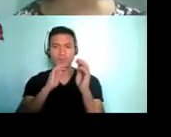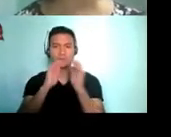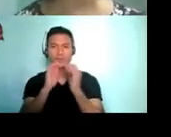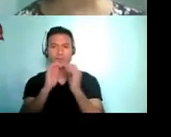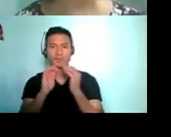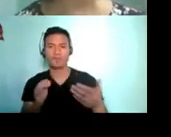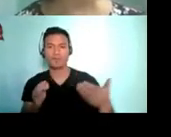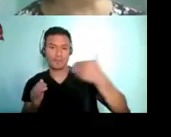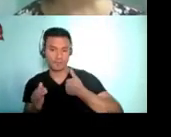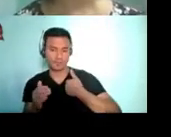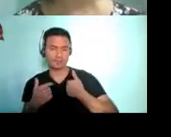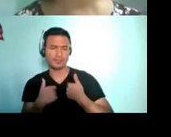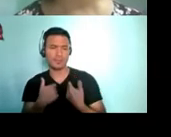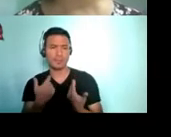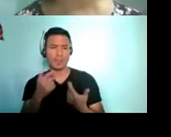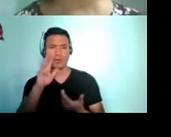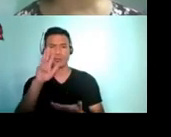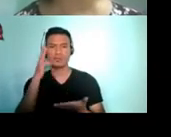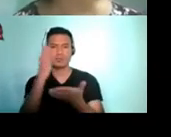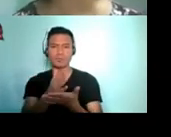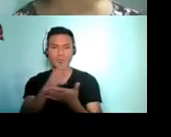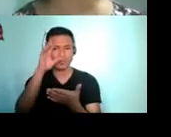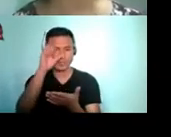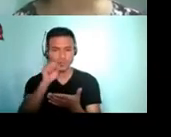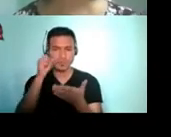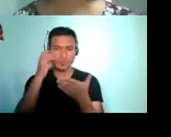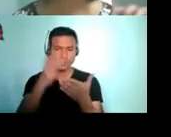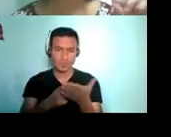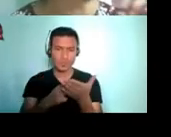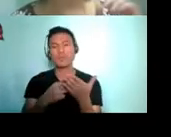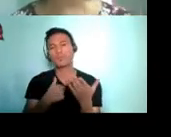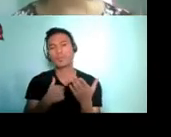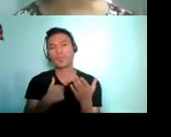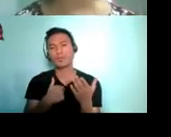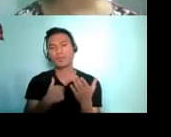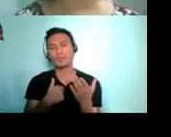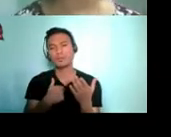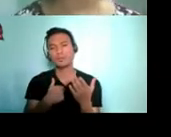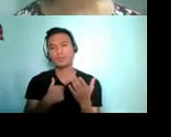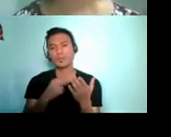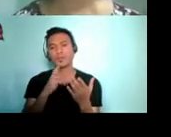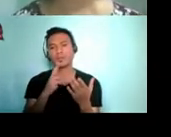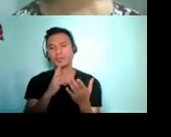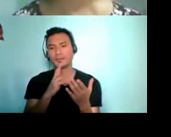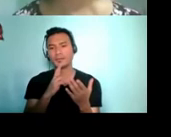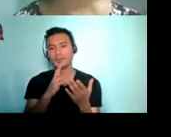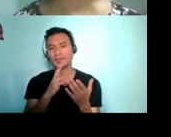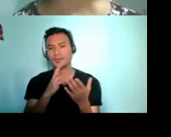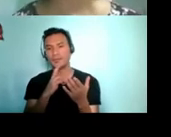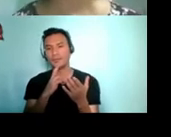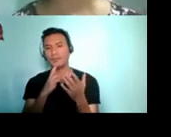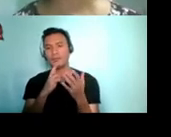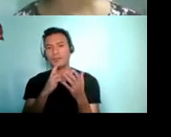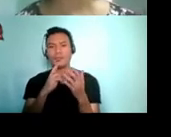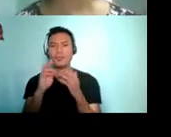आउँदाखेरि उहाँले के भन्नुभयो, म 9:30 बजे राति मात्र म चाहिँ उसमा आउन सक्छु, काउन्सिलिङमा